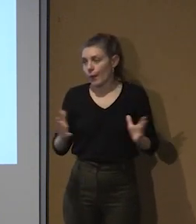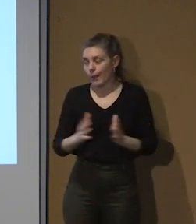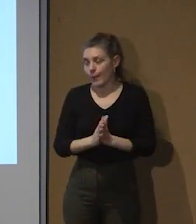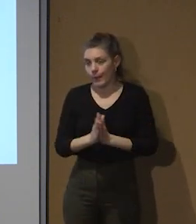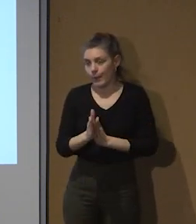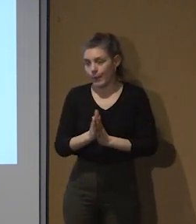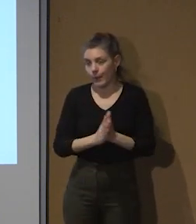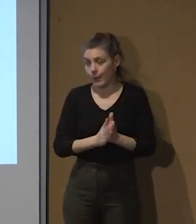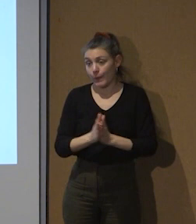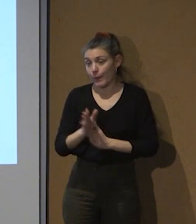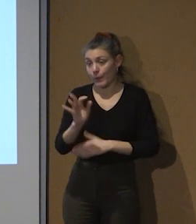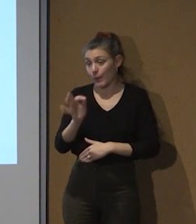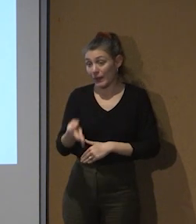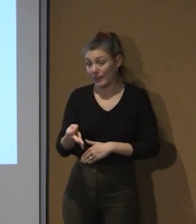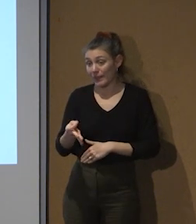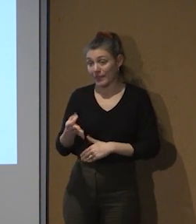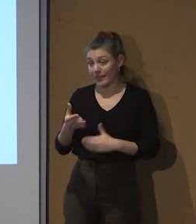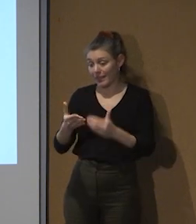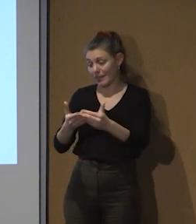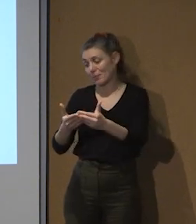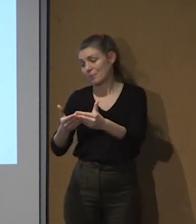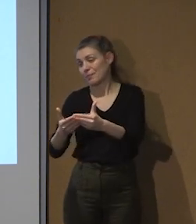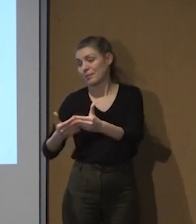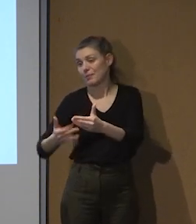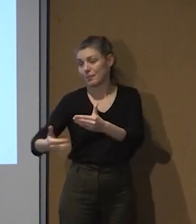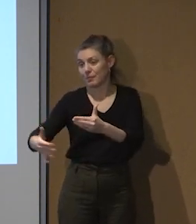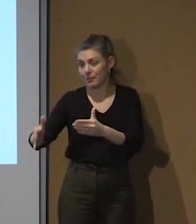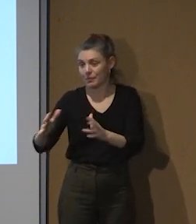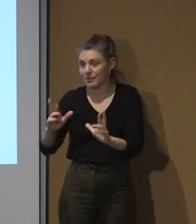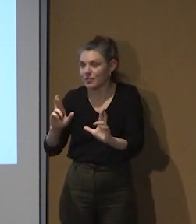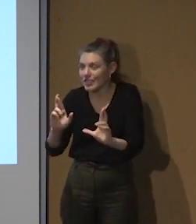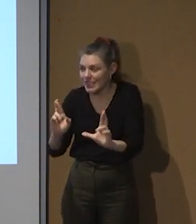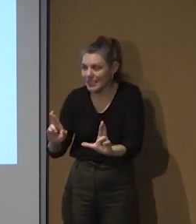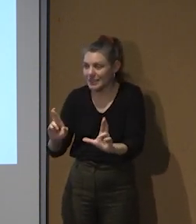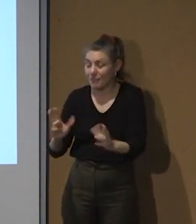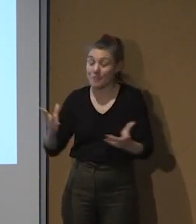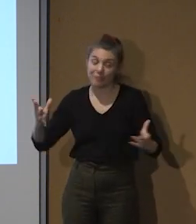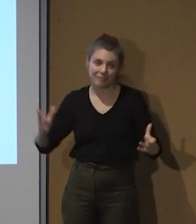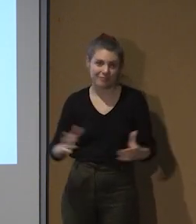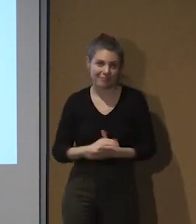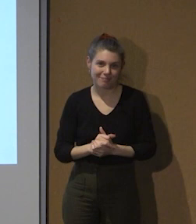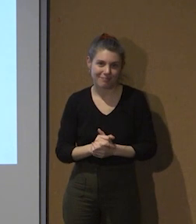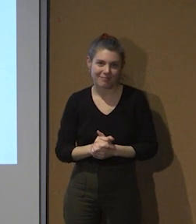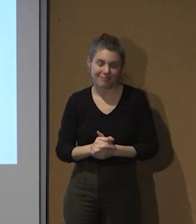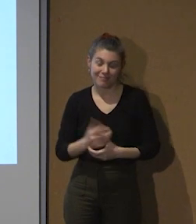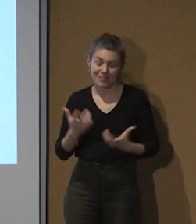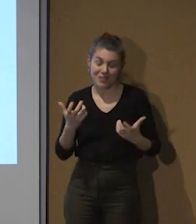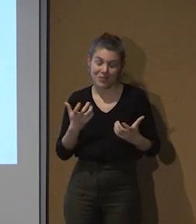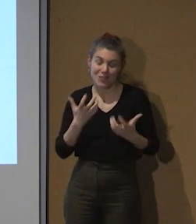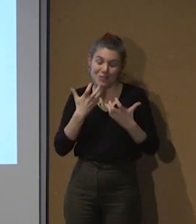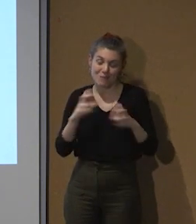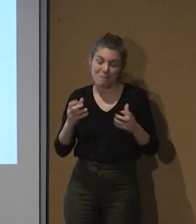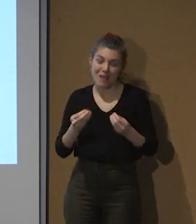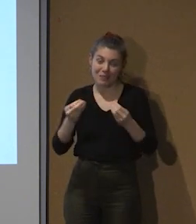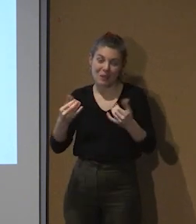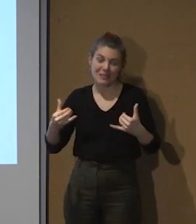va avoir une promotion normalement aussi, mais là c'est pareil. Après, on ne va pas rentrer dans des débats de société. C'est pas forcément